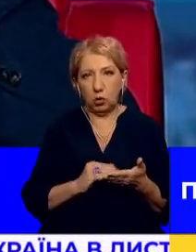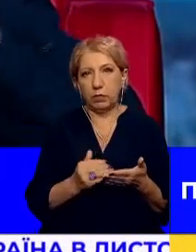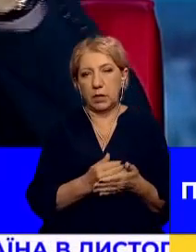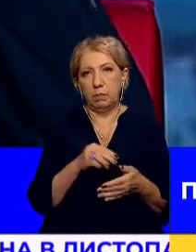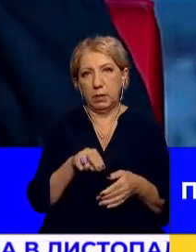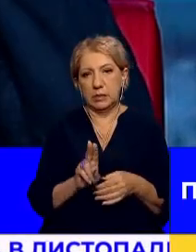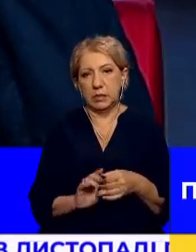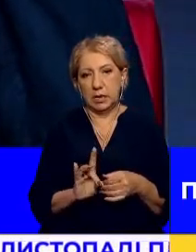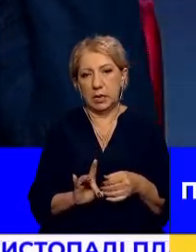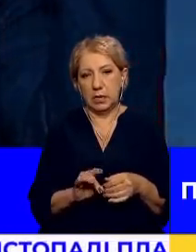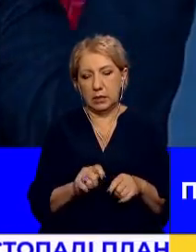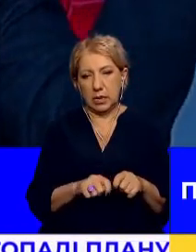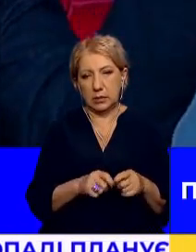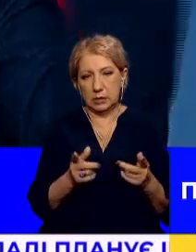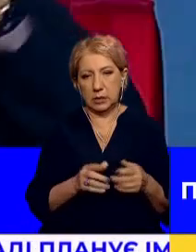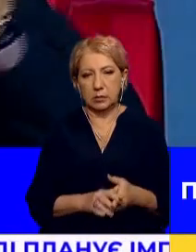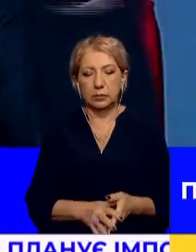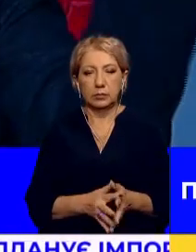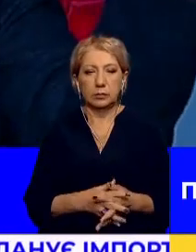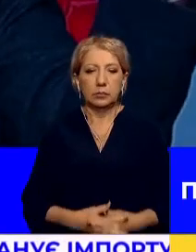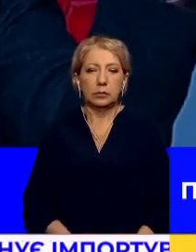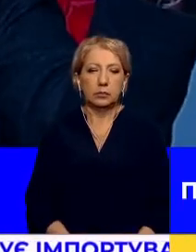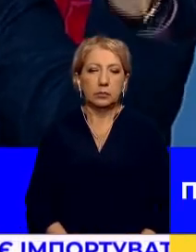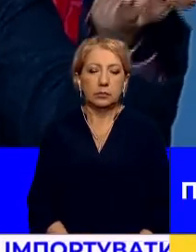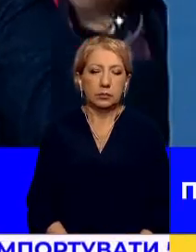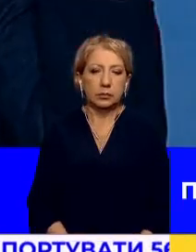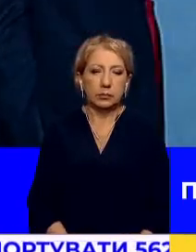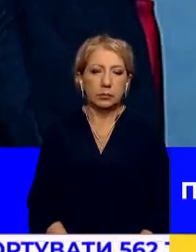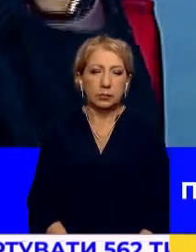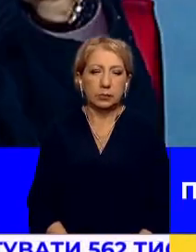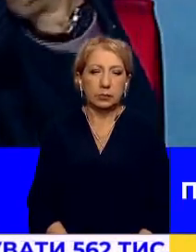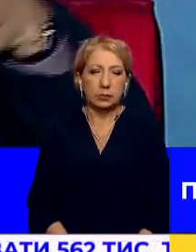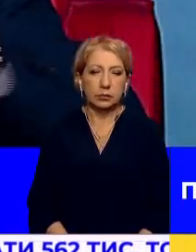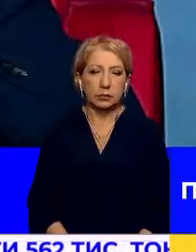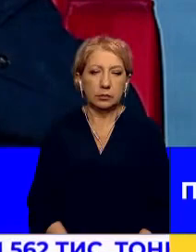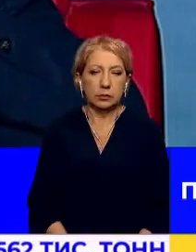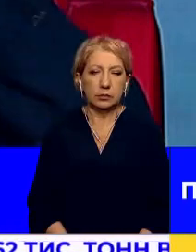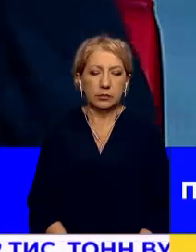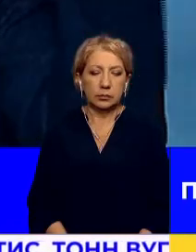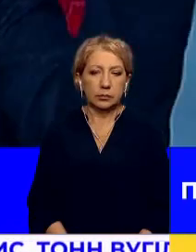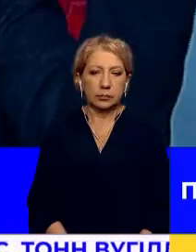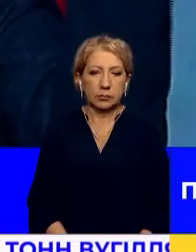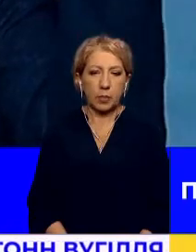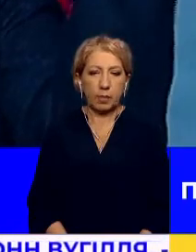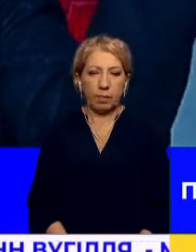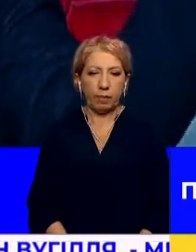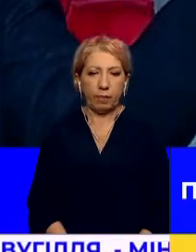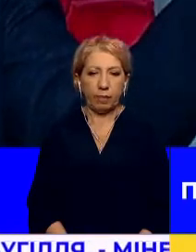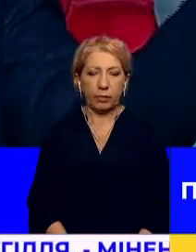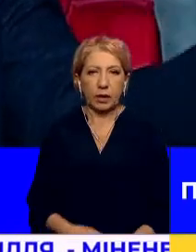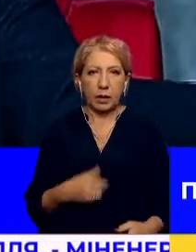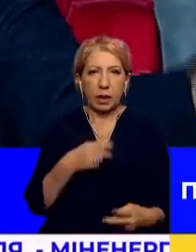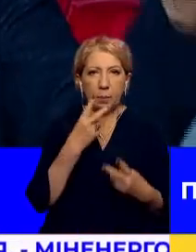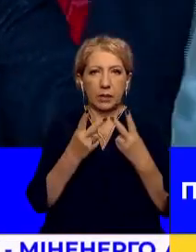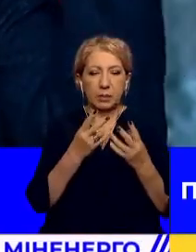робити. Розумієте? Тобто, ну, по логіці виходить з того, що є. Тому я передбачаю великі